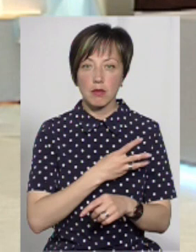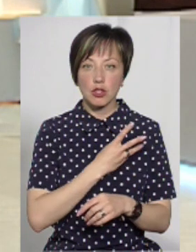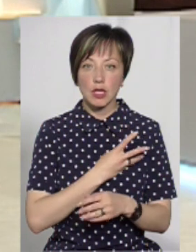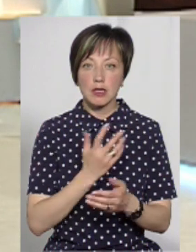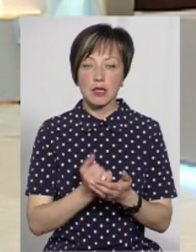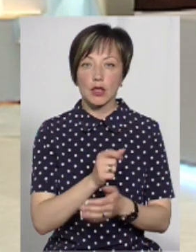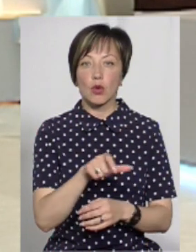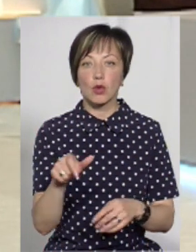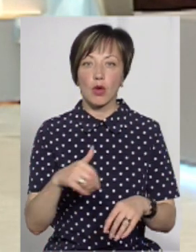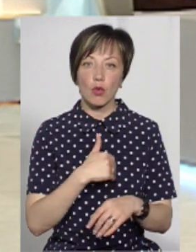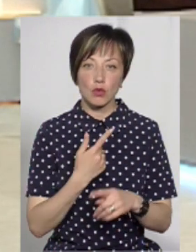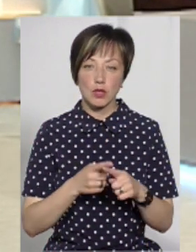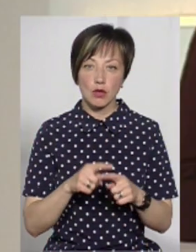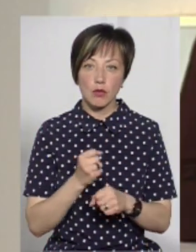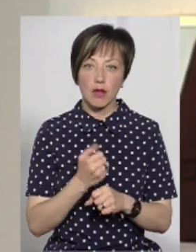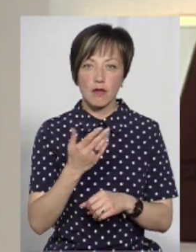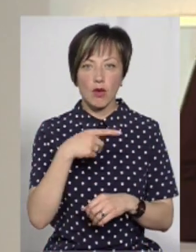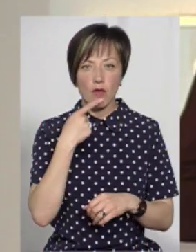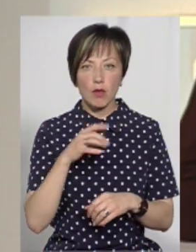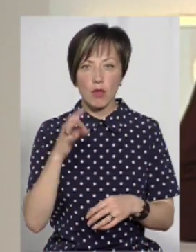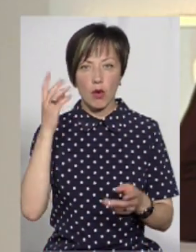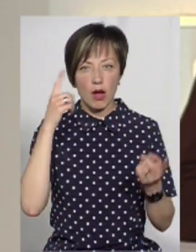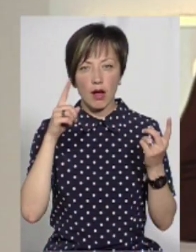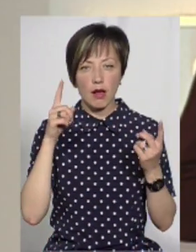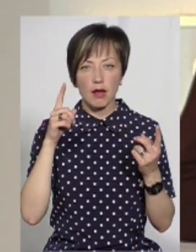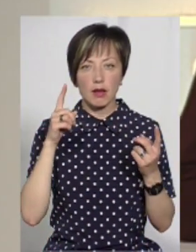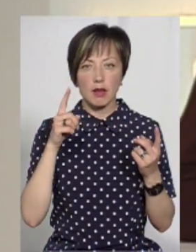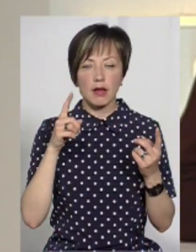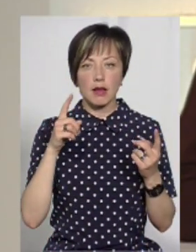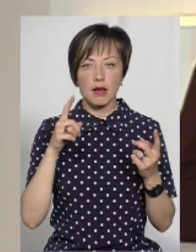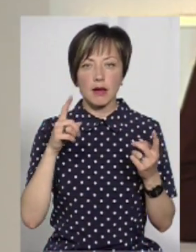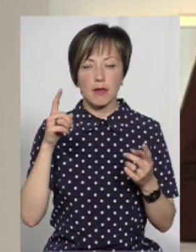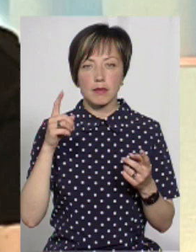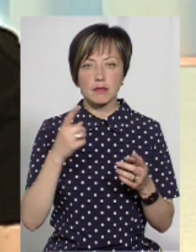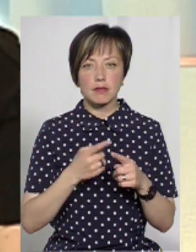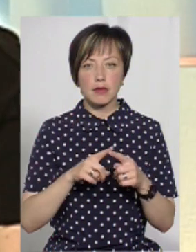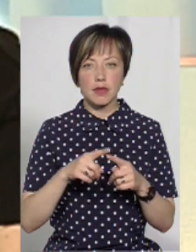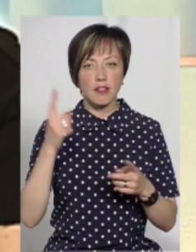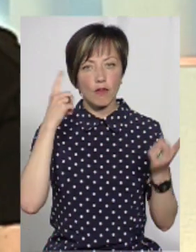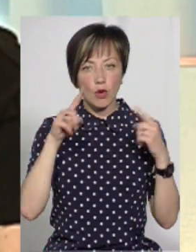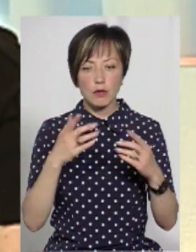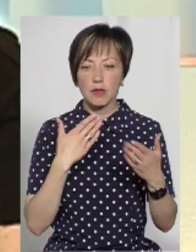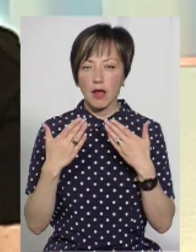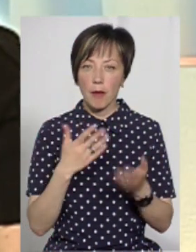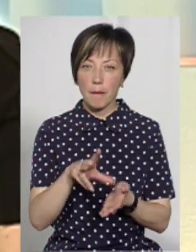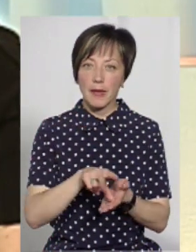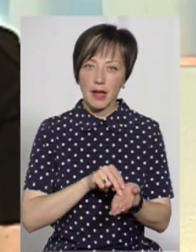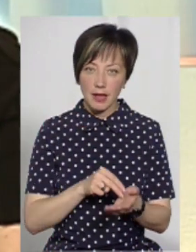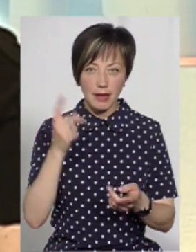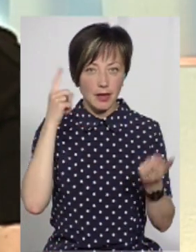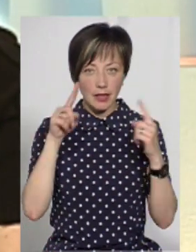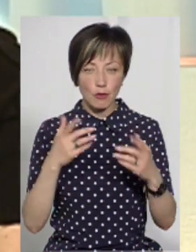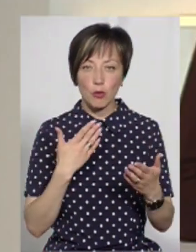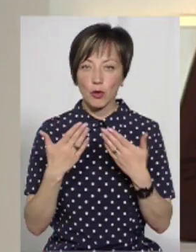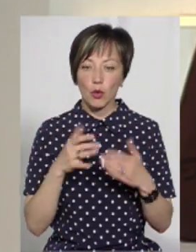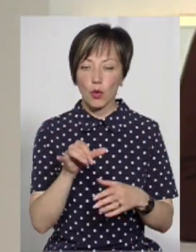знайти людей, які це хочуть робити. А ось ви говорили про креативний підхід, так? А могли б назвати приклади от креативного